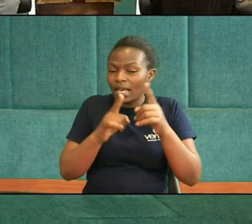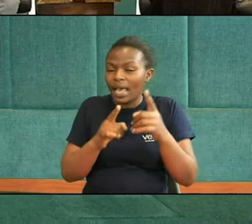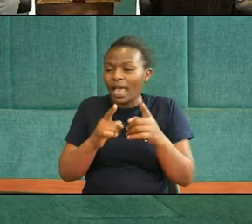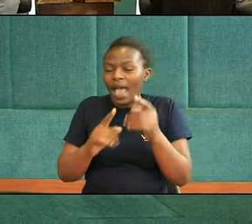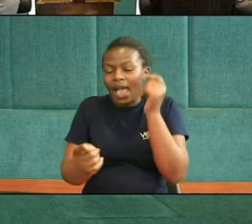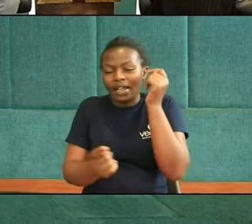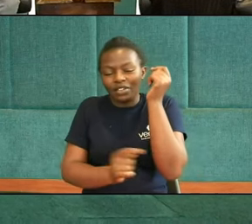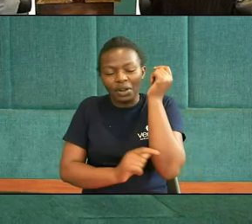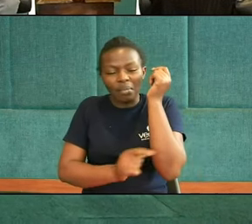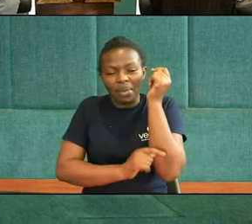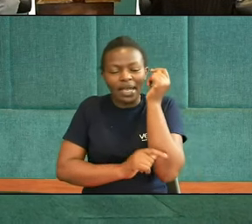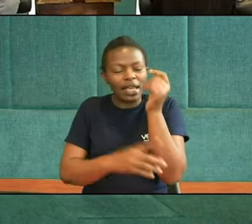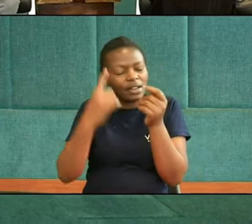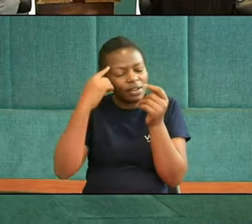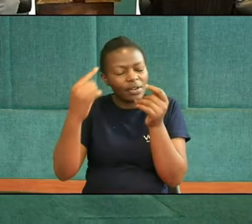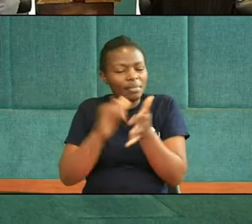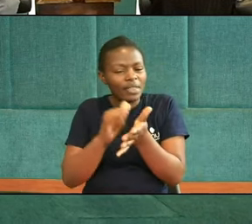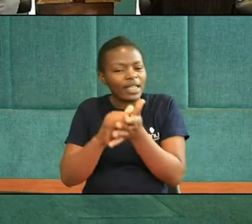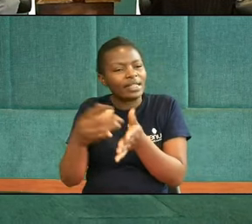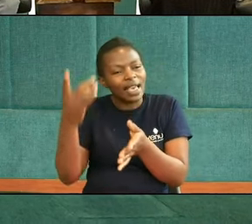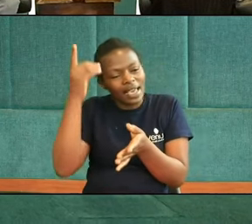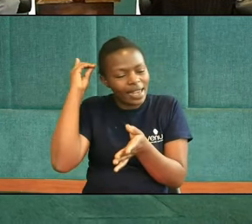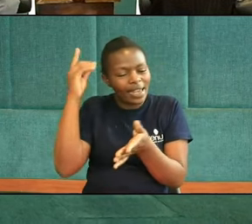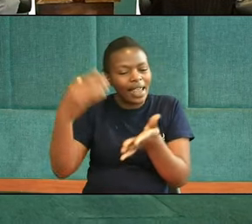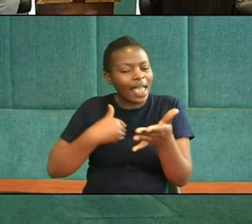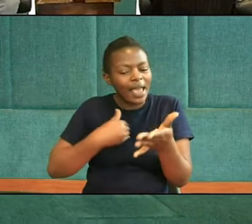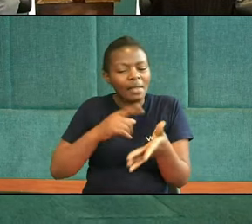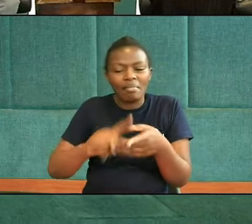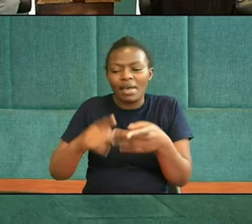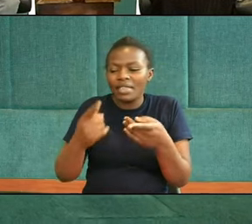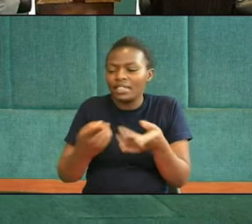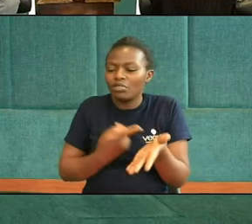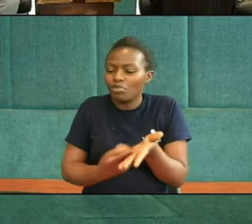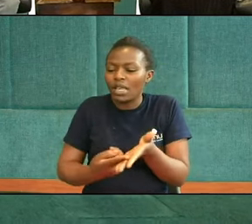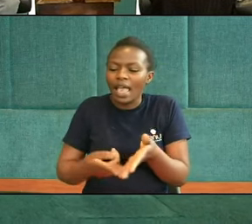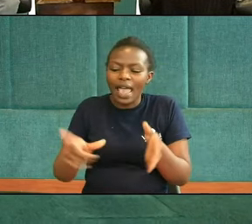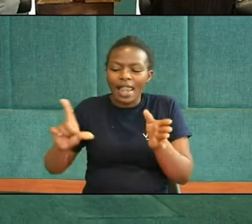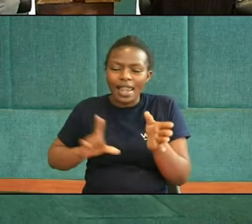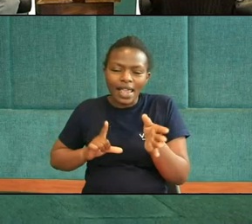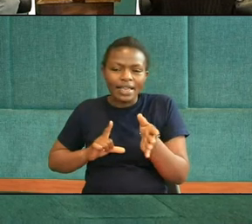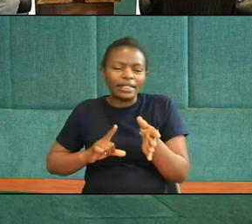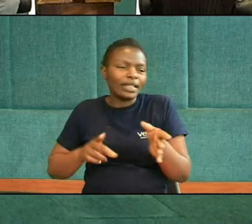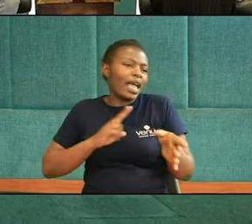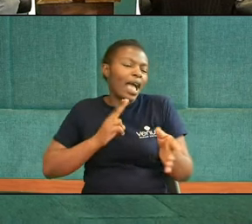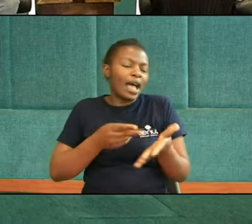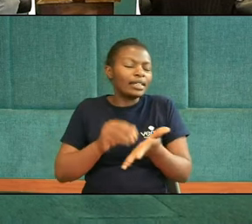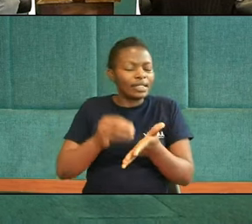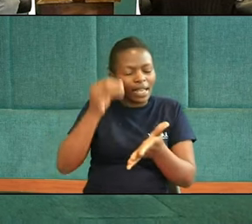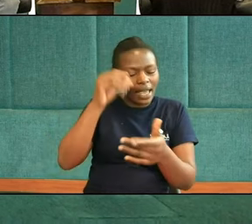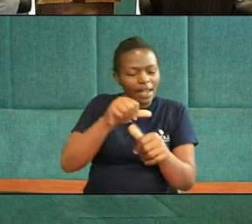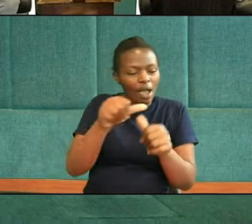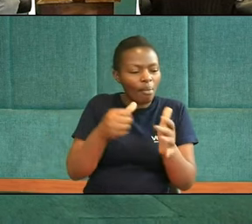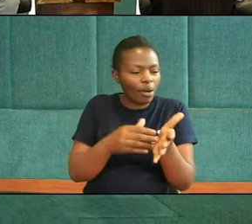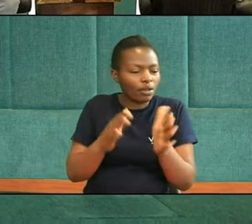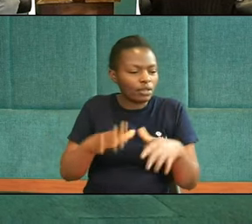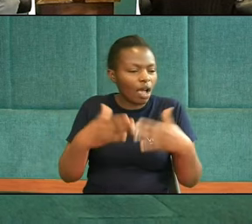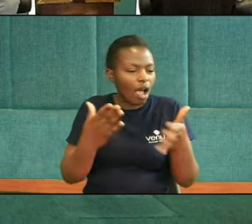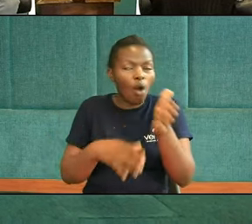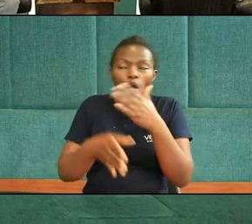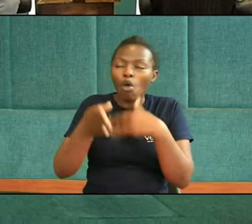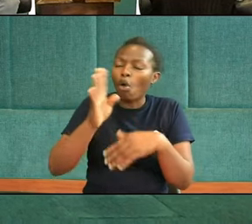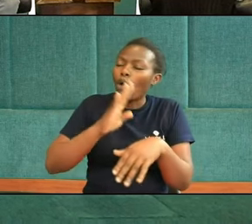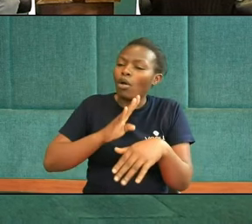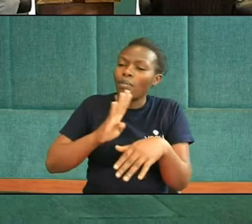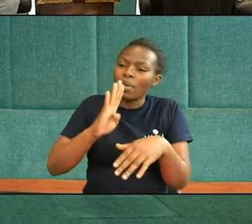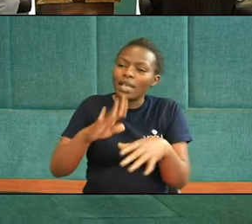yote imjue. Pendo ufawe wake